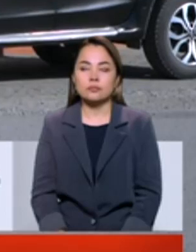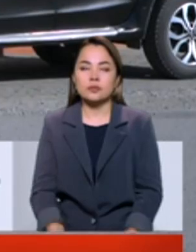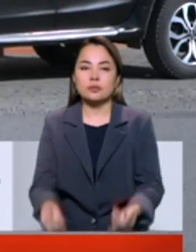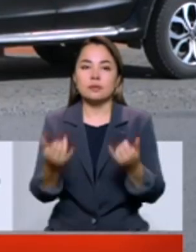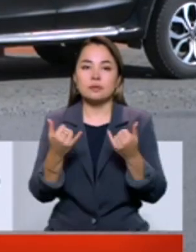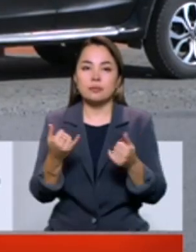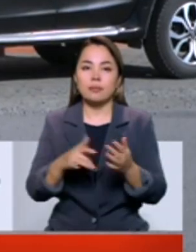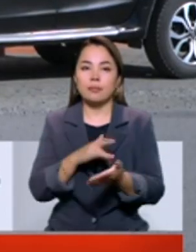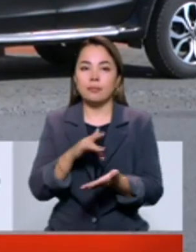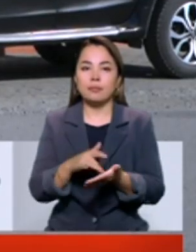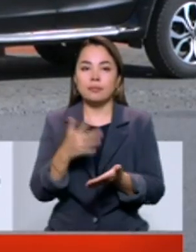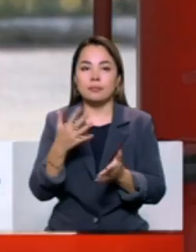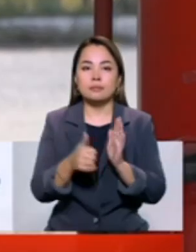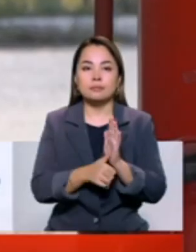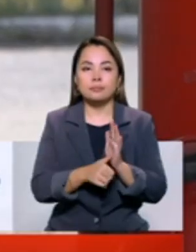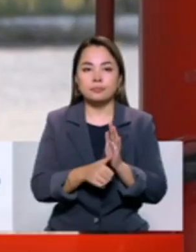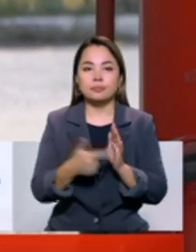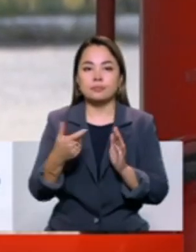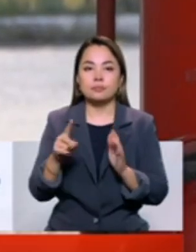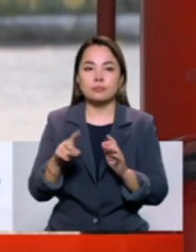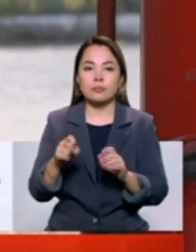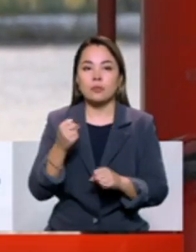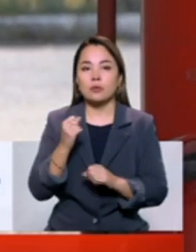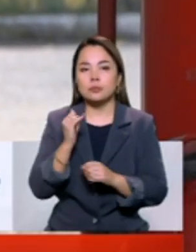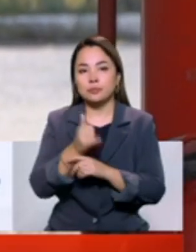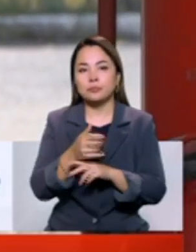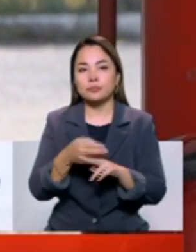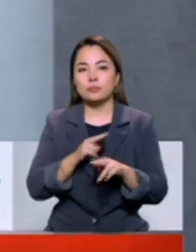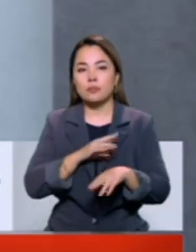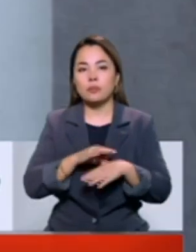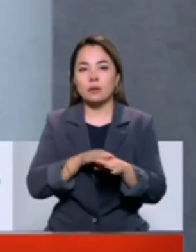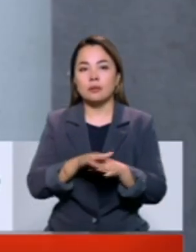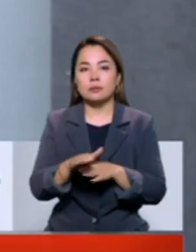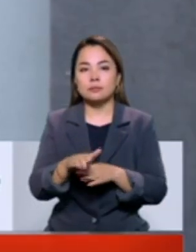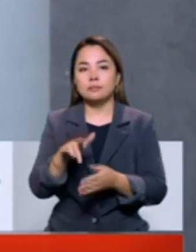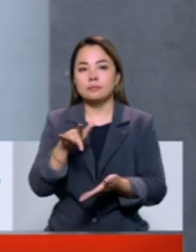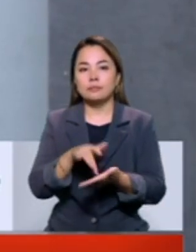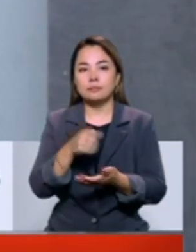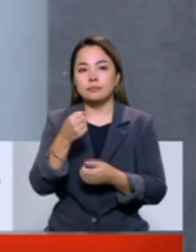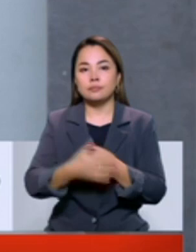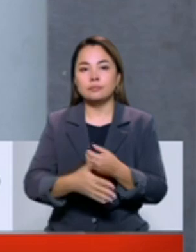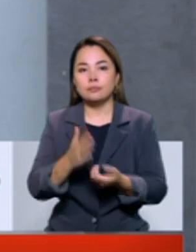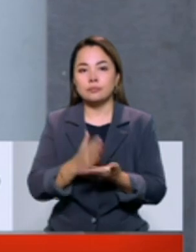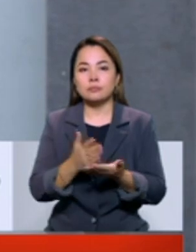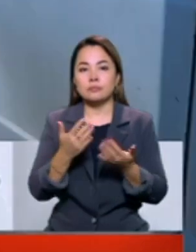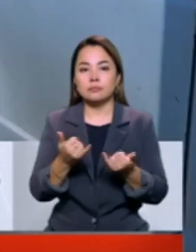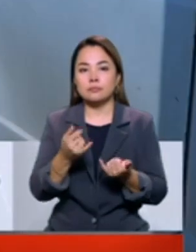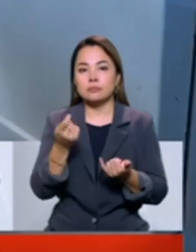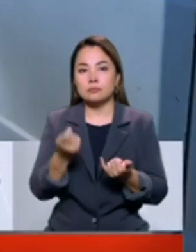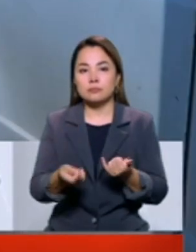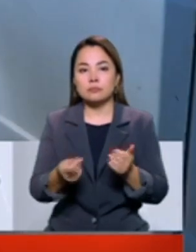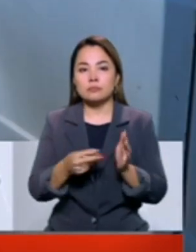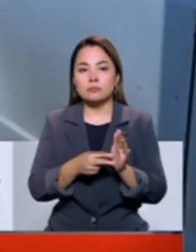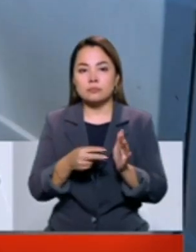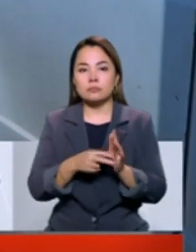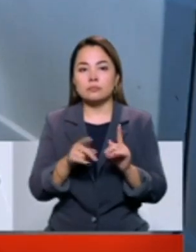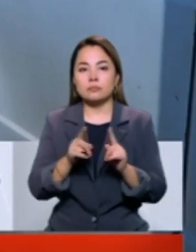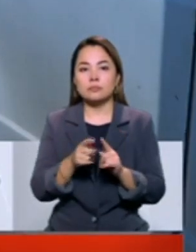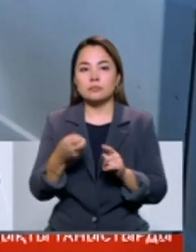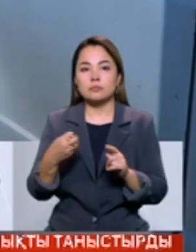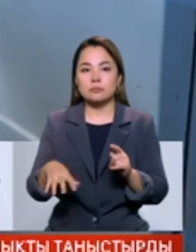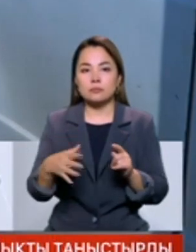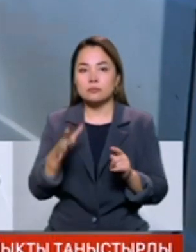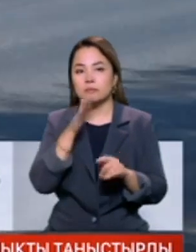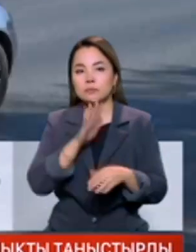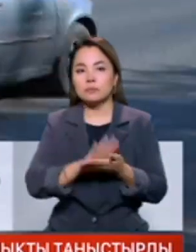Бүгін қаладағы 5-6 газ құю бекеті ғана көліктерге қызмет көрсетіп жатыр. Алайда арзан отын құямыз дегендер қымбат уақытын жоғалтуға мәжбүр.